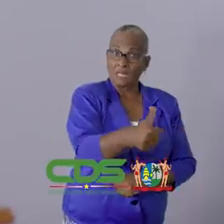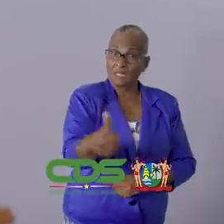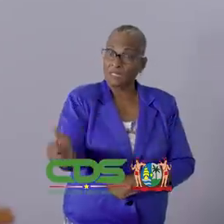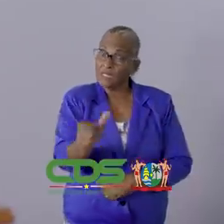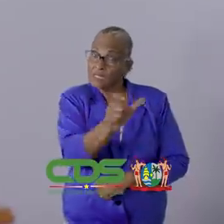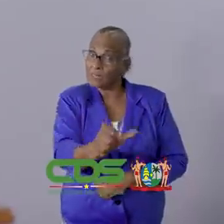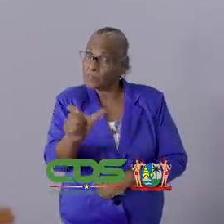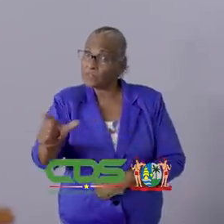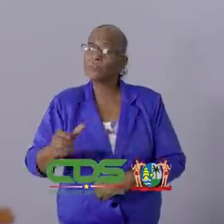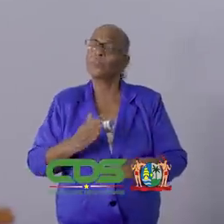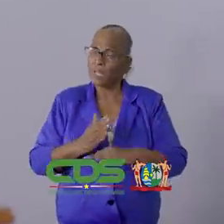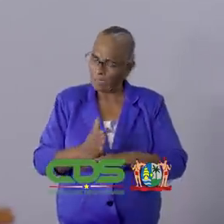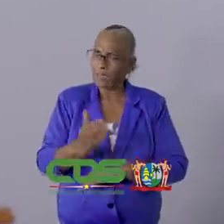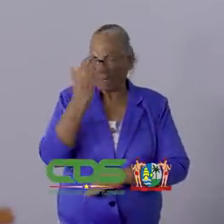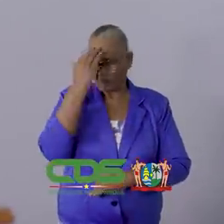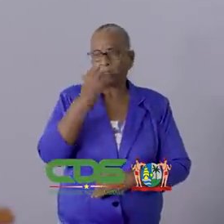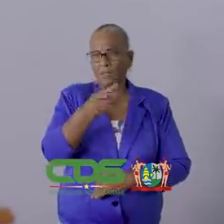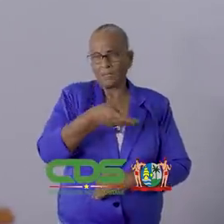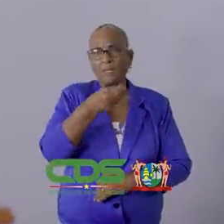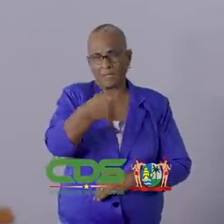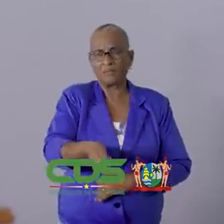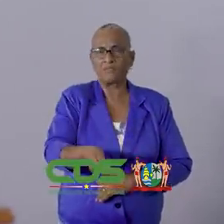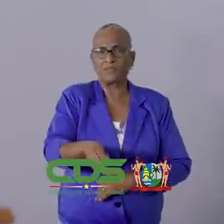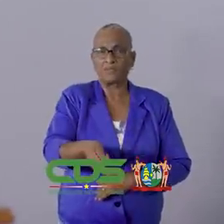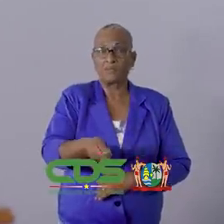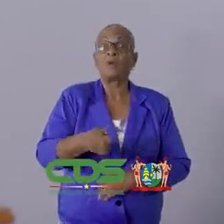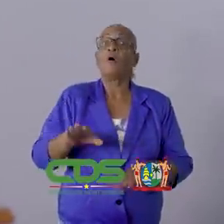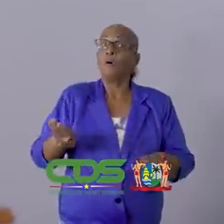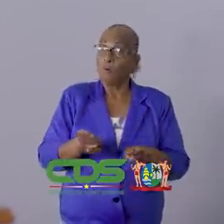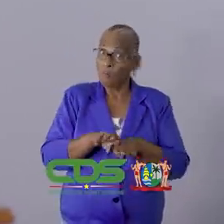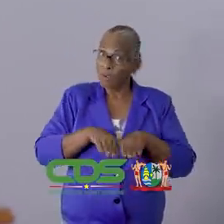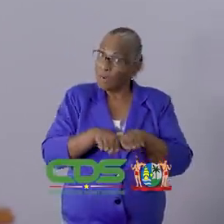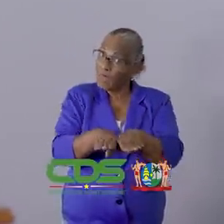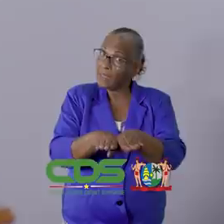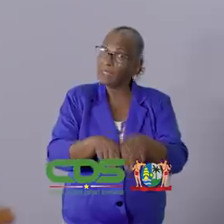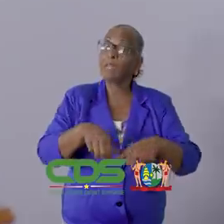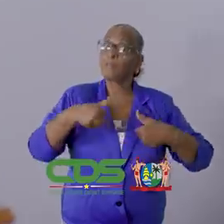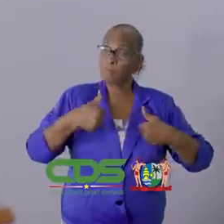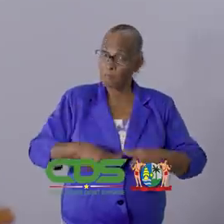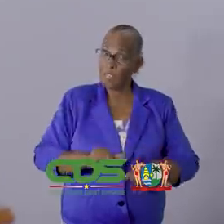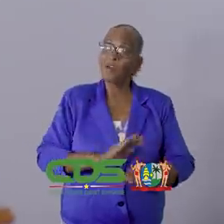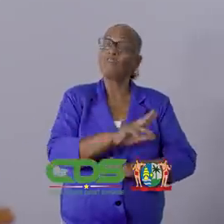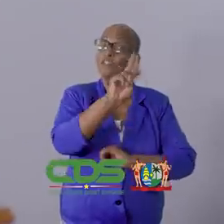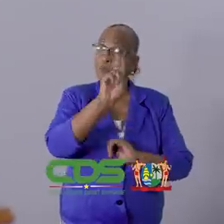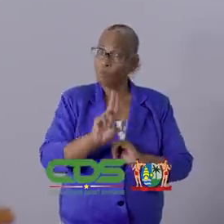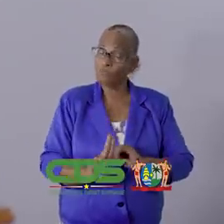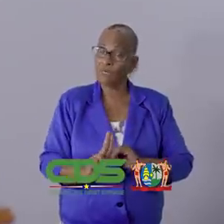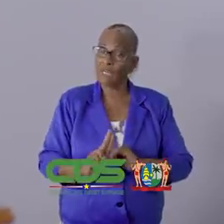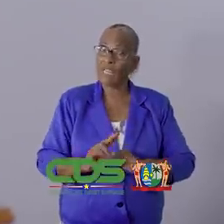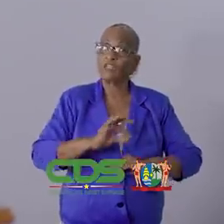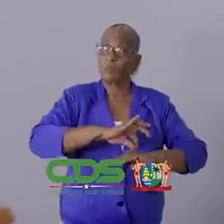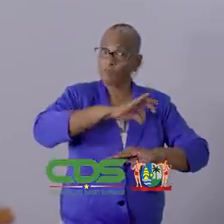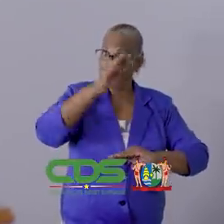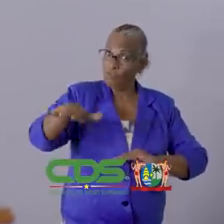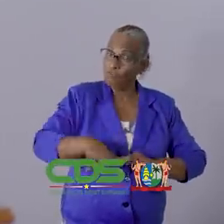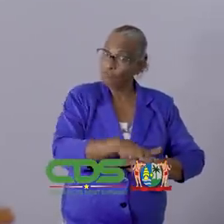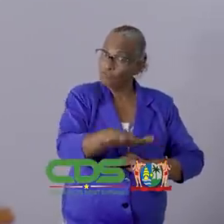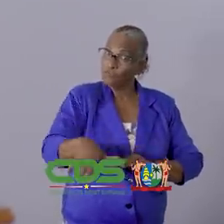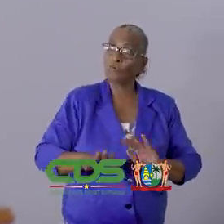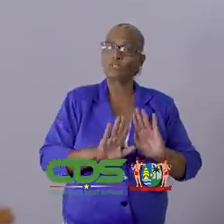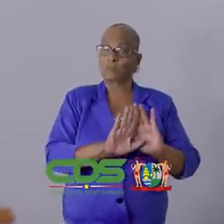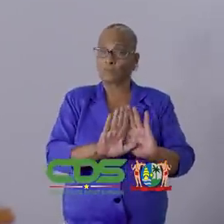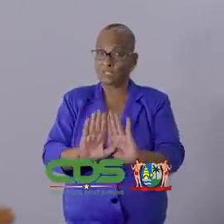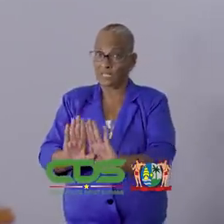burger in zijn of haar rechten gekend is. Tegelijkertijd is het de plicht van de overheid om de volksgezondheid te